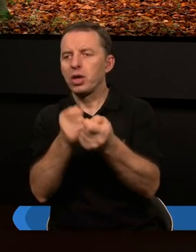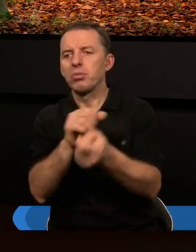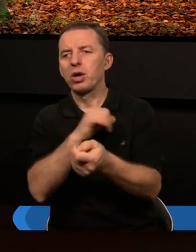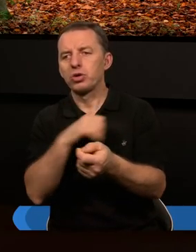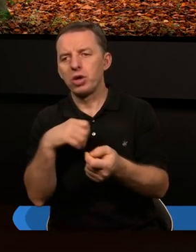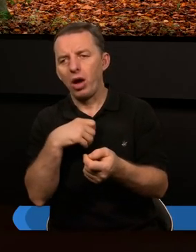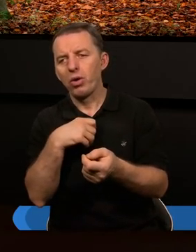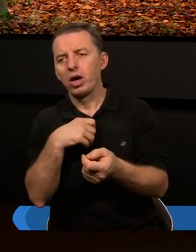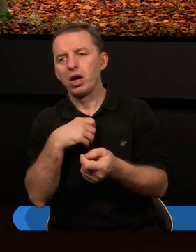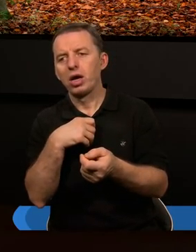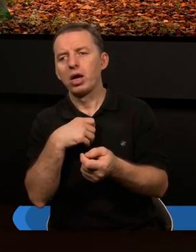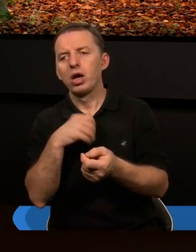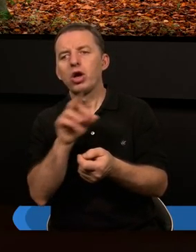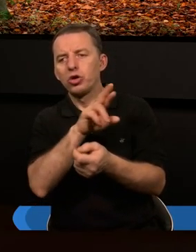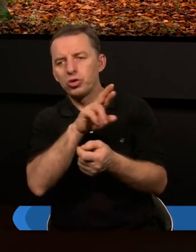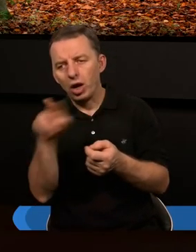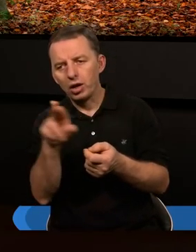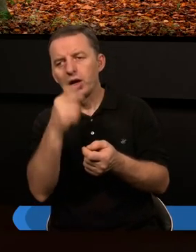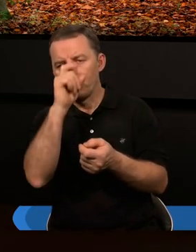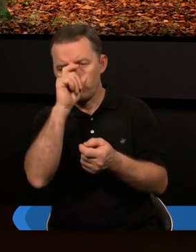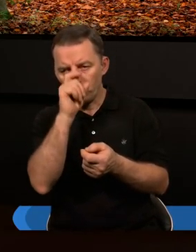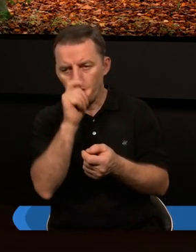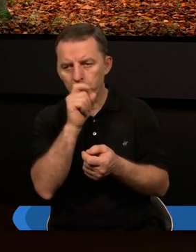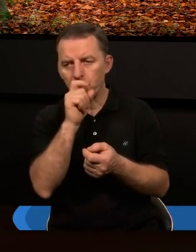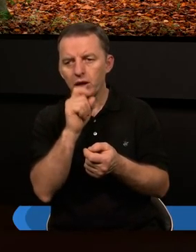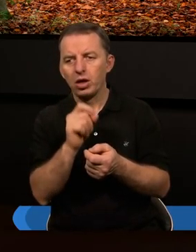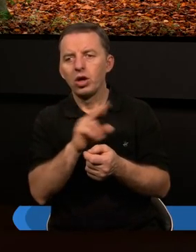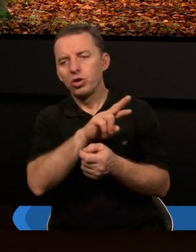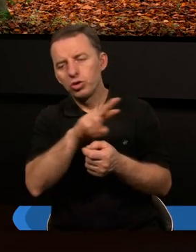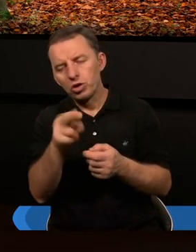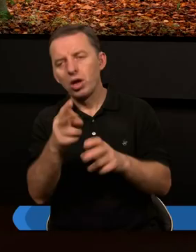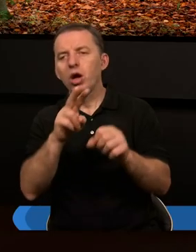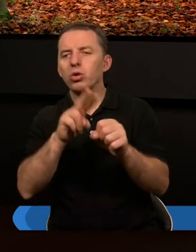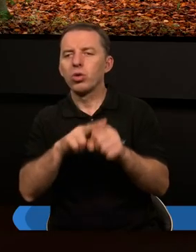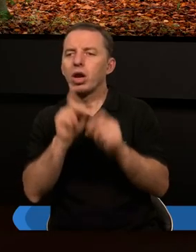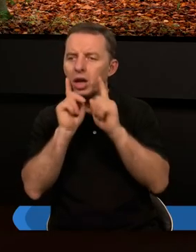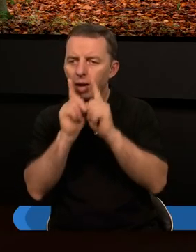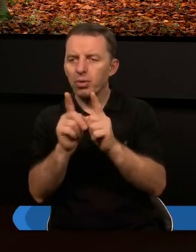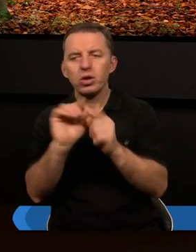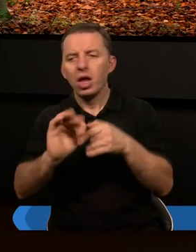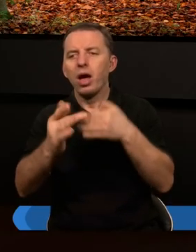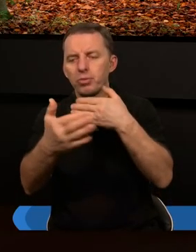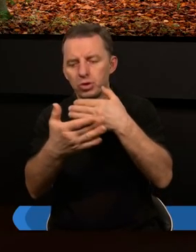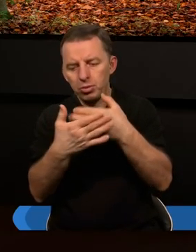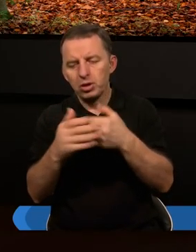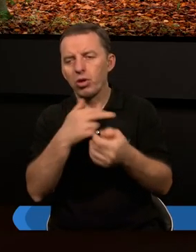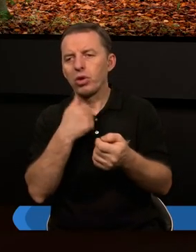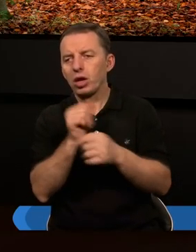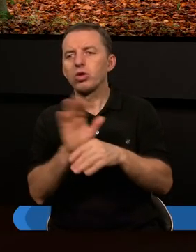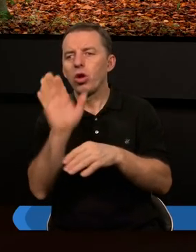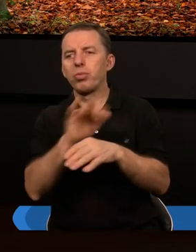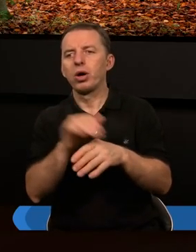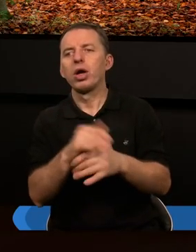rzeczami złymi, rzeczami, które tak naprawdę nie przybliżają nas do Boga.